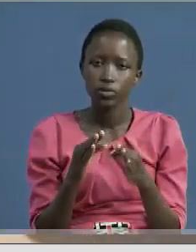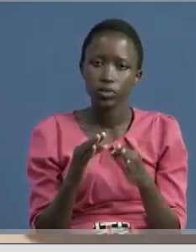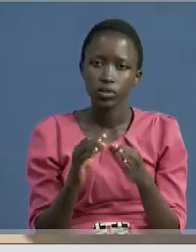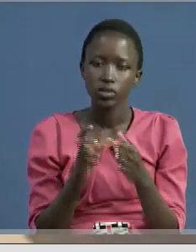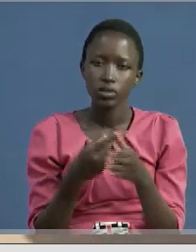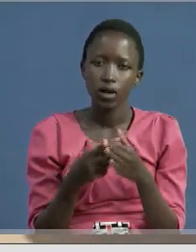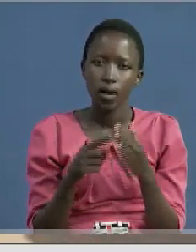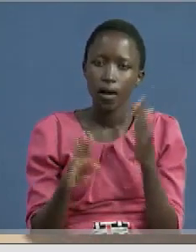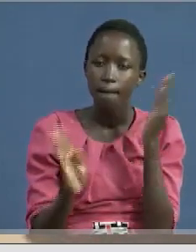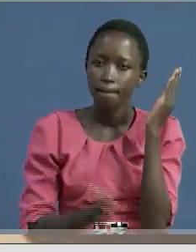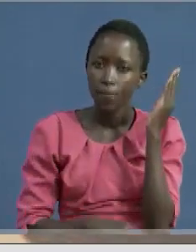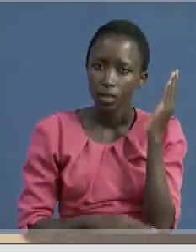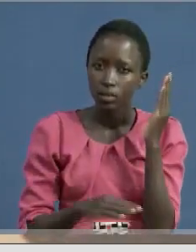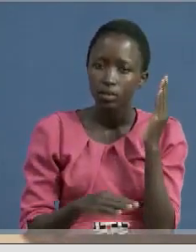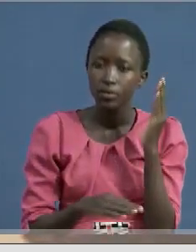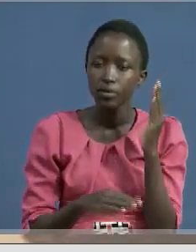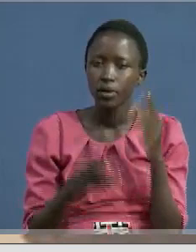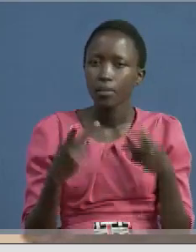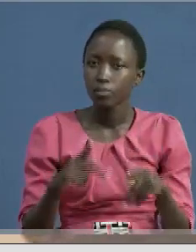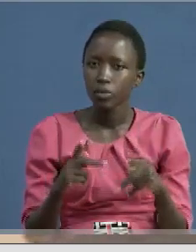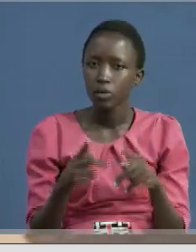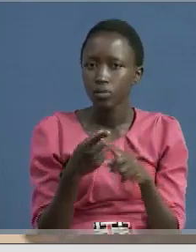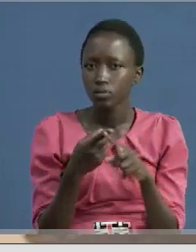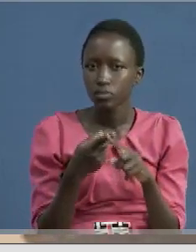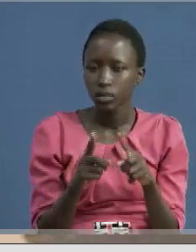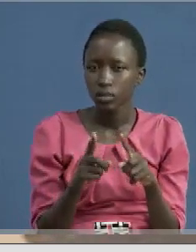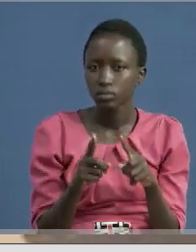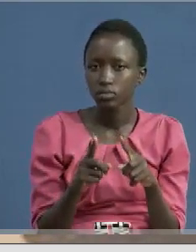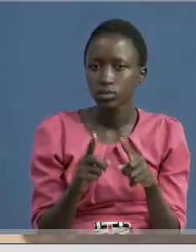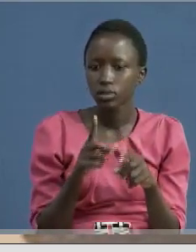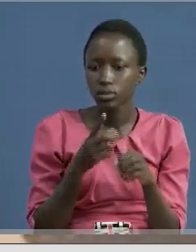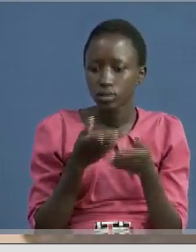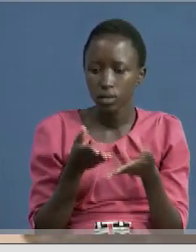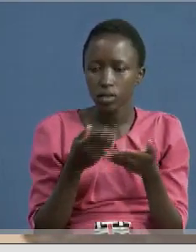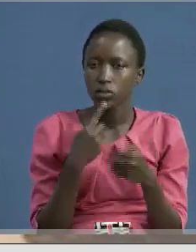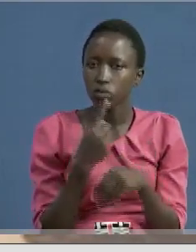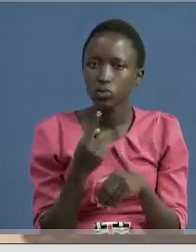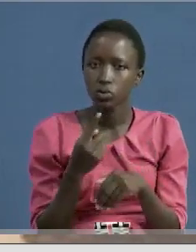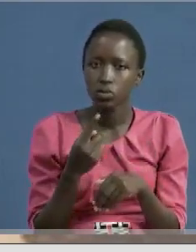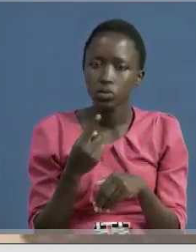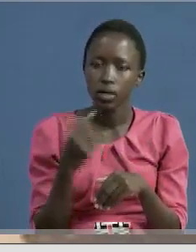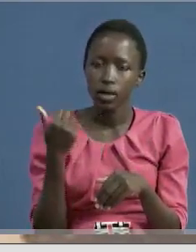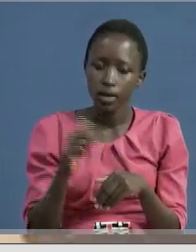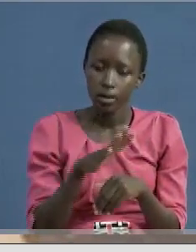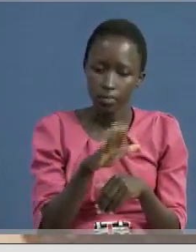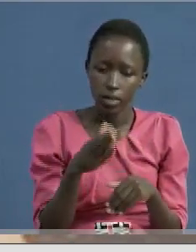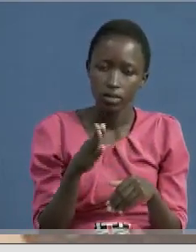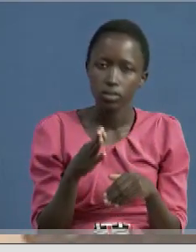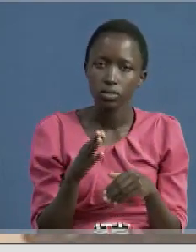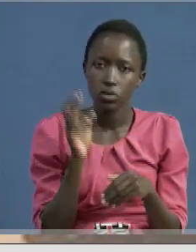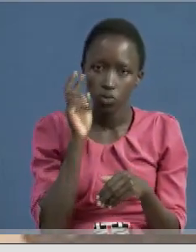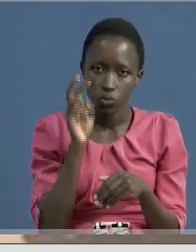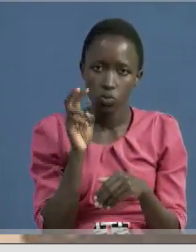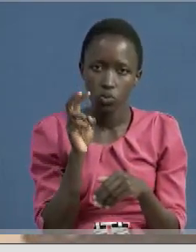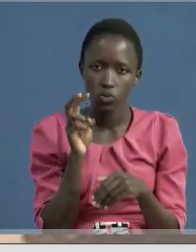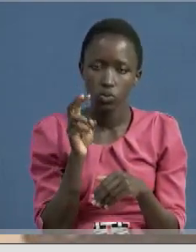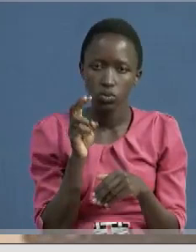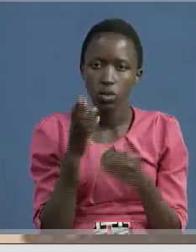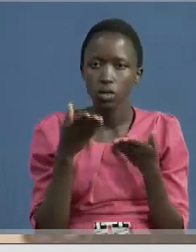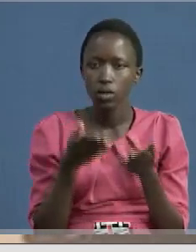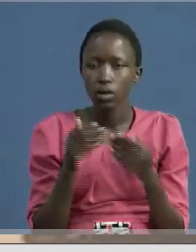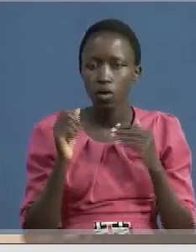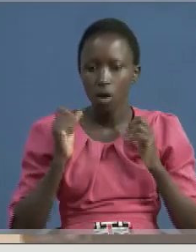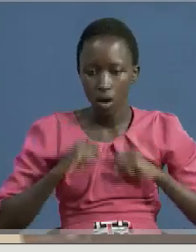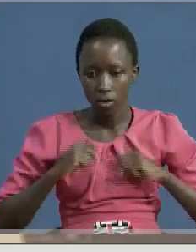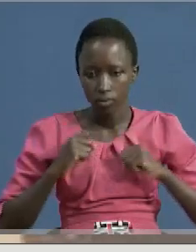mtukutu nilijaribiwa na wazazi nisome nikakataa. Lakini kwa saizi naambia anko yangu mahali popote alipo ananitazama. Sasa